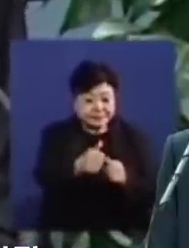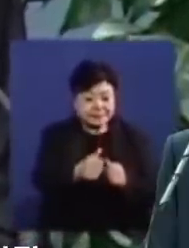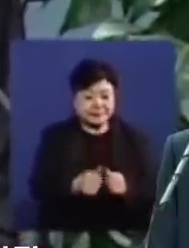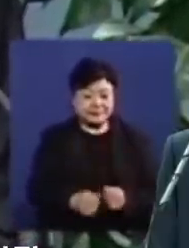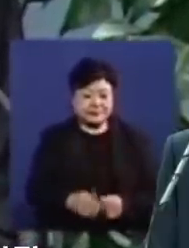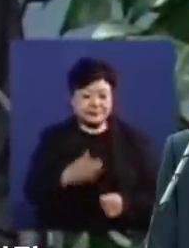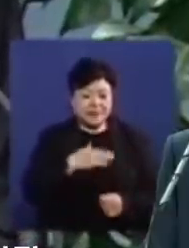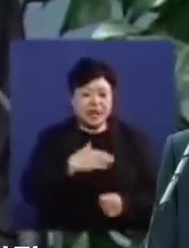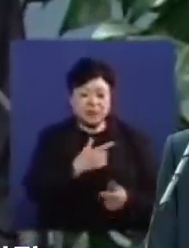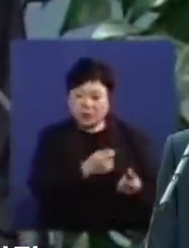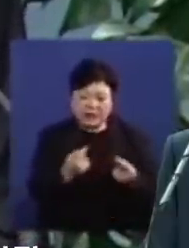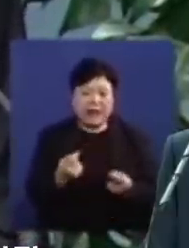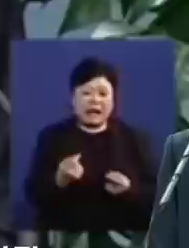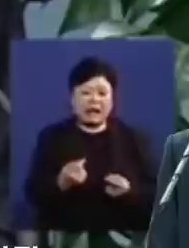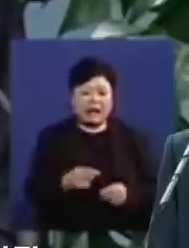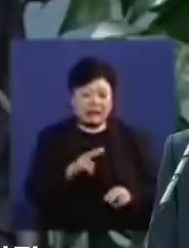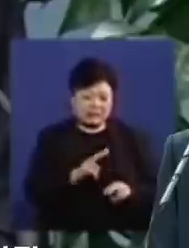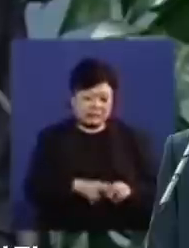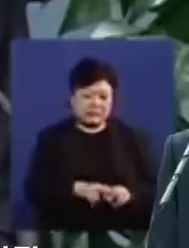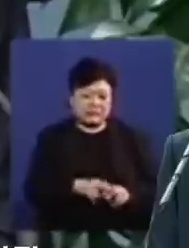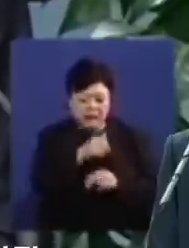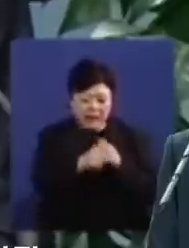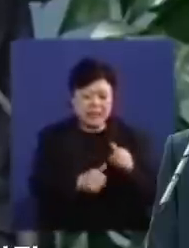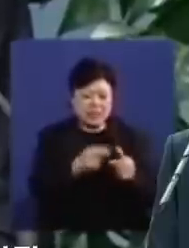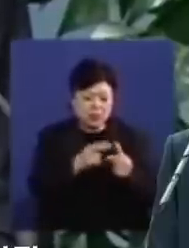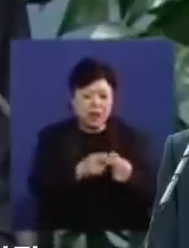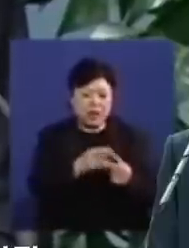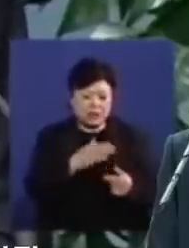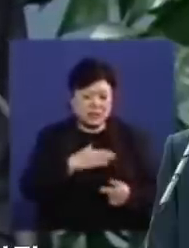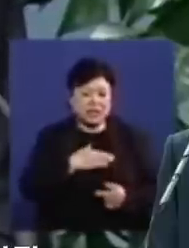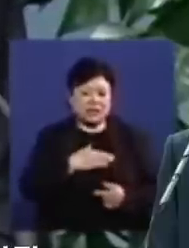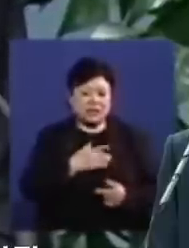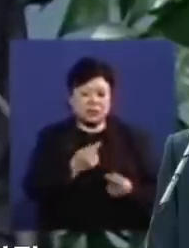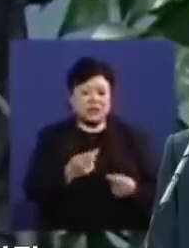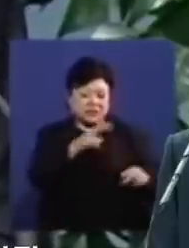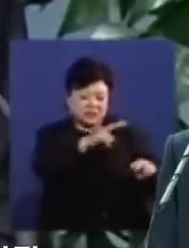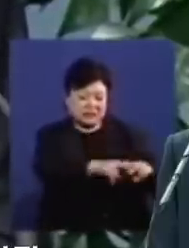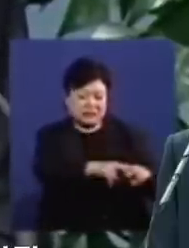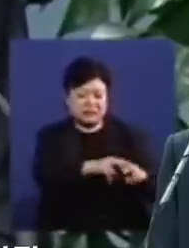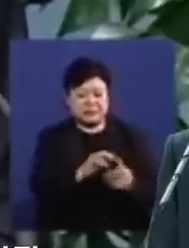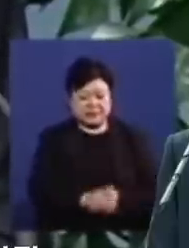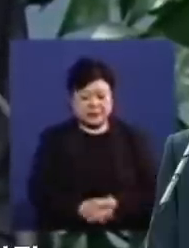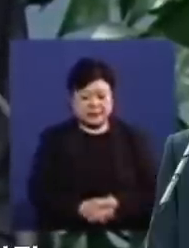하나님이나 내나 못할 게 뭐냐? 하나님과 자기를 동등시합니다.